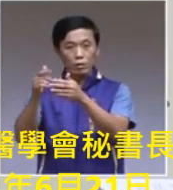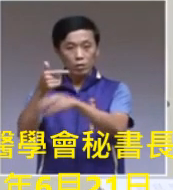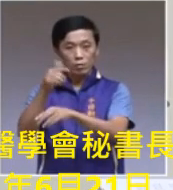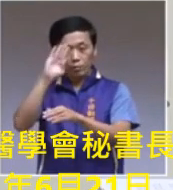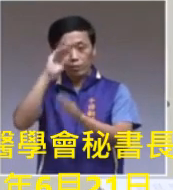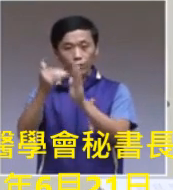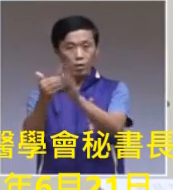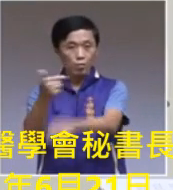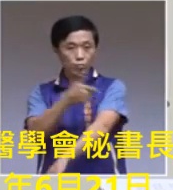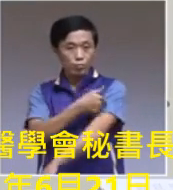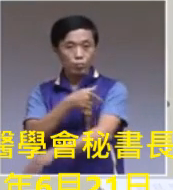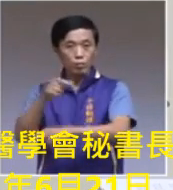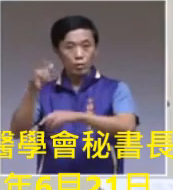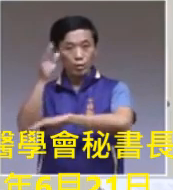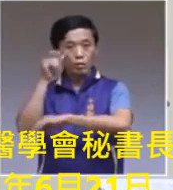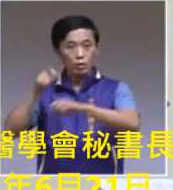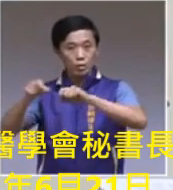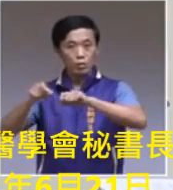到我们